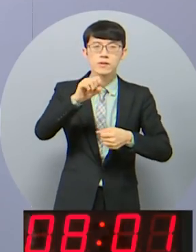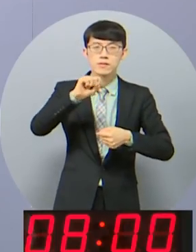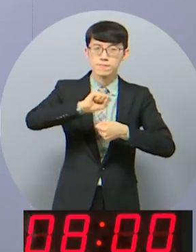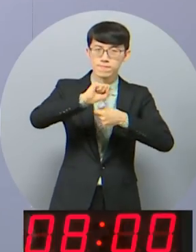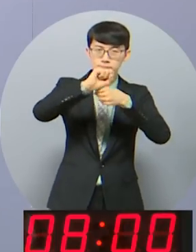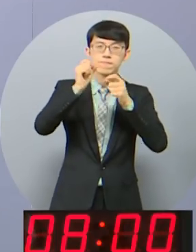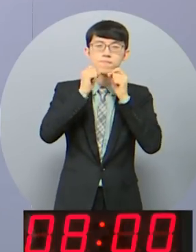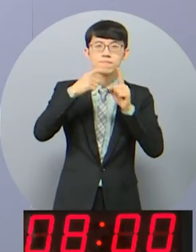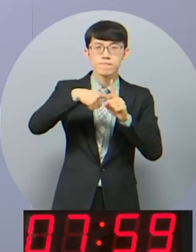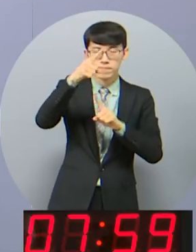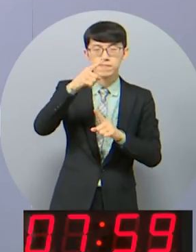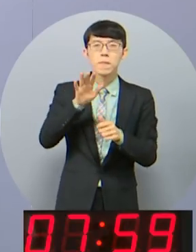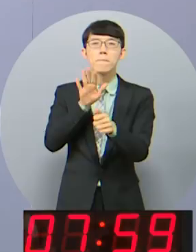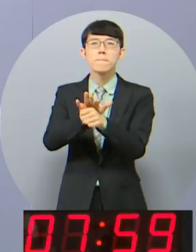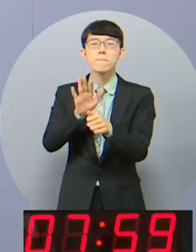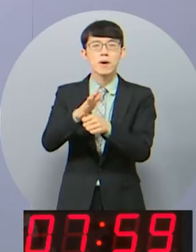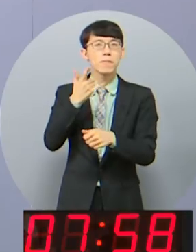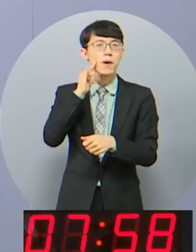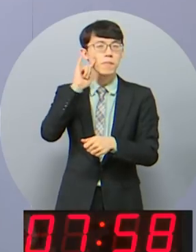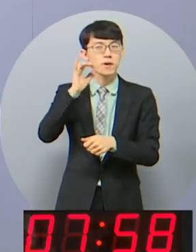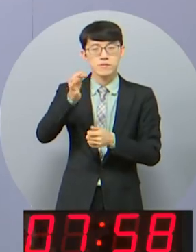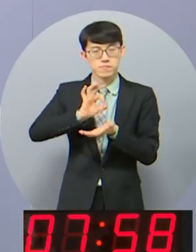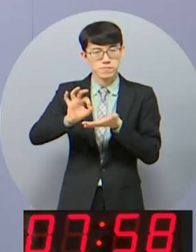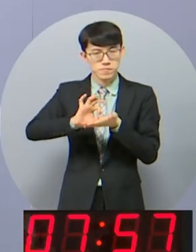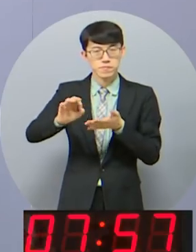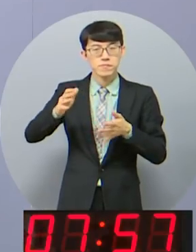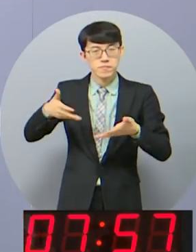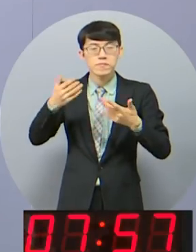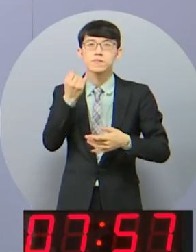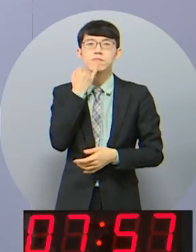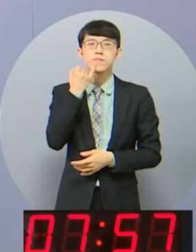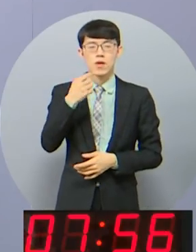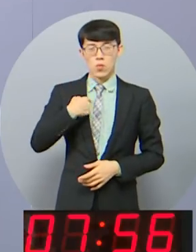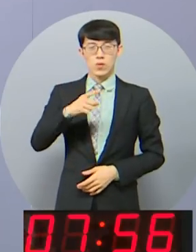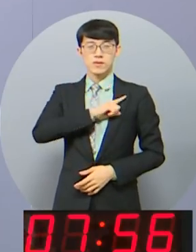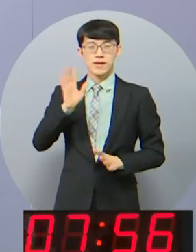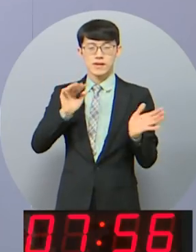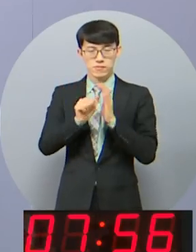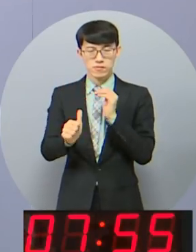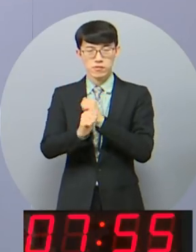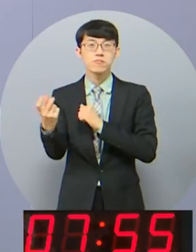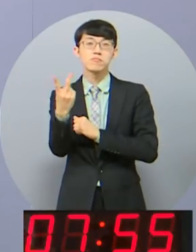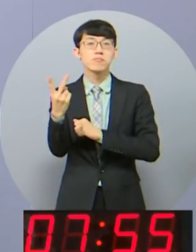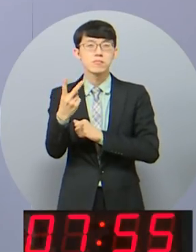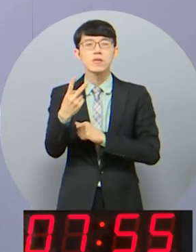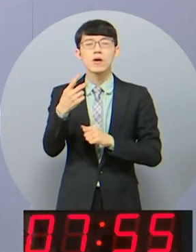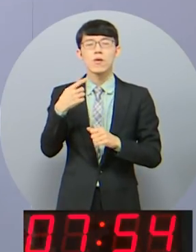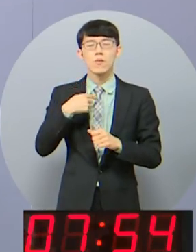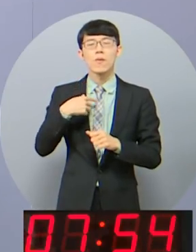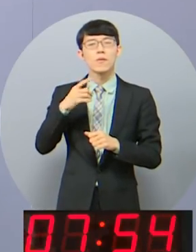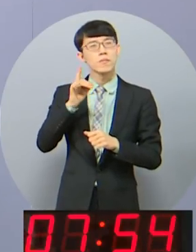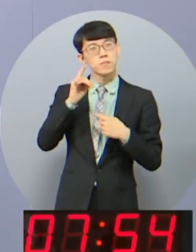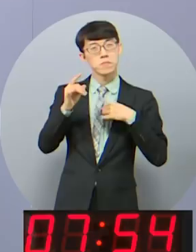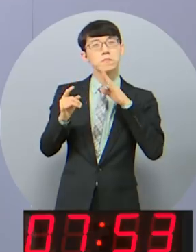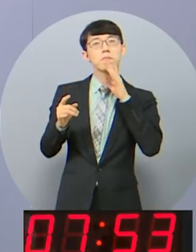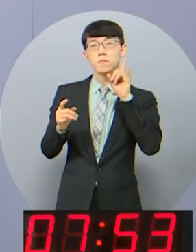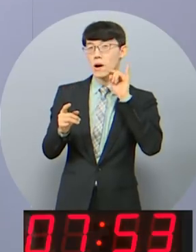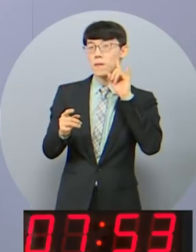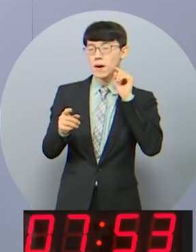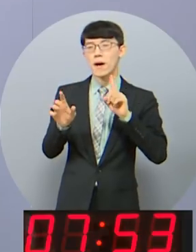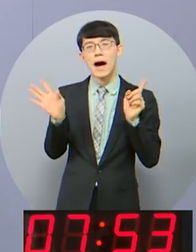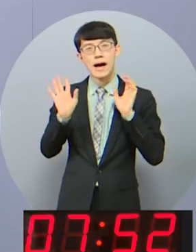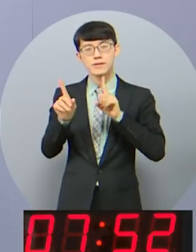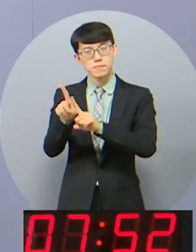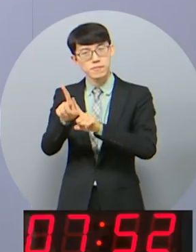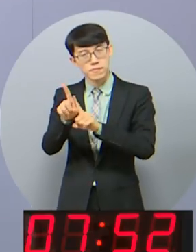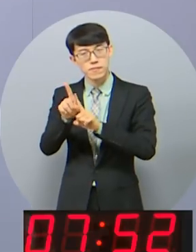力。我是两个孩子的妈妈，在陪伴孩子学习成长的过程中，我除了关心与